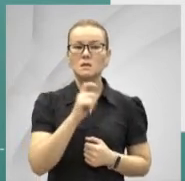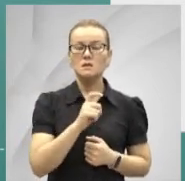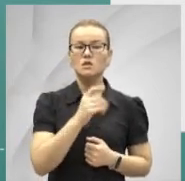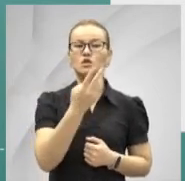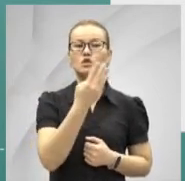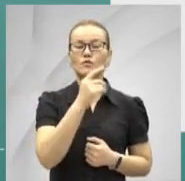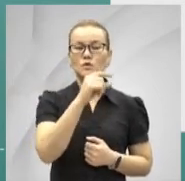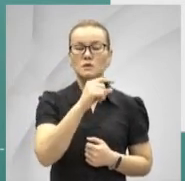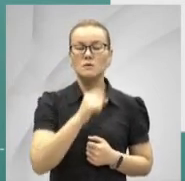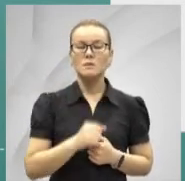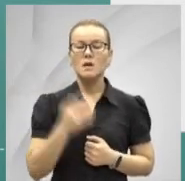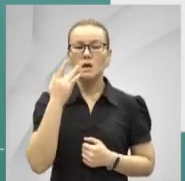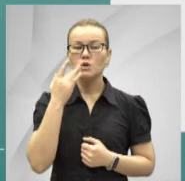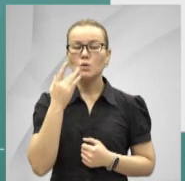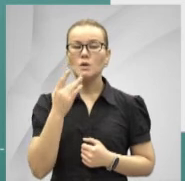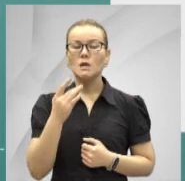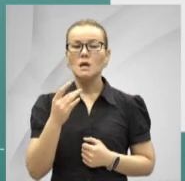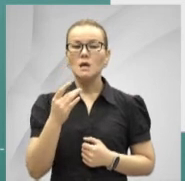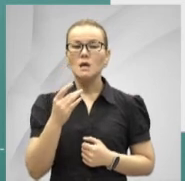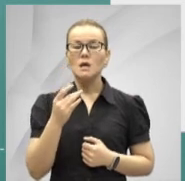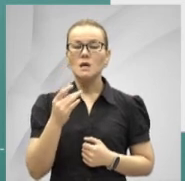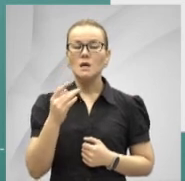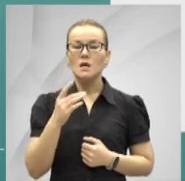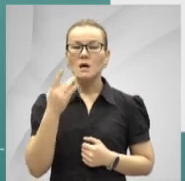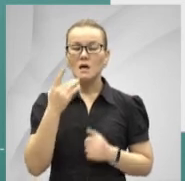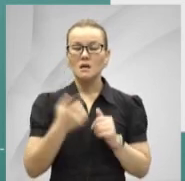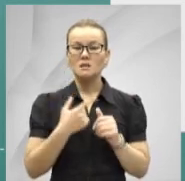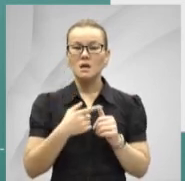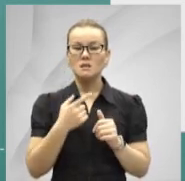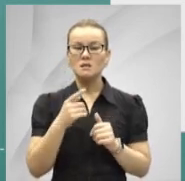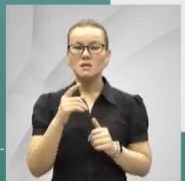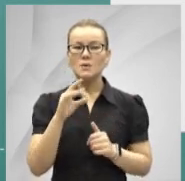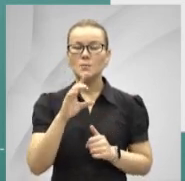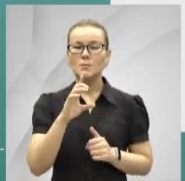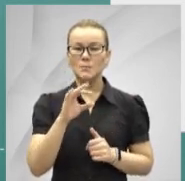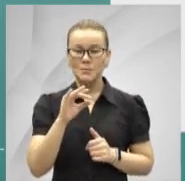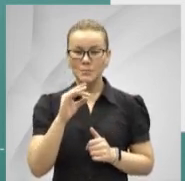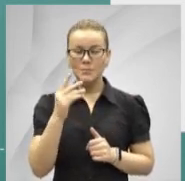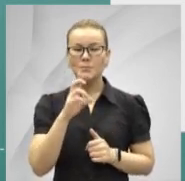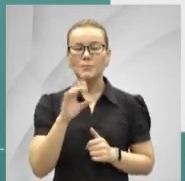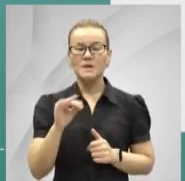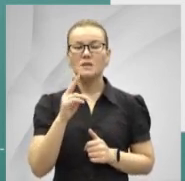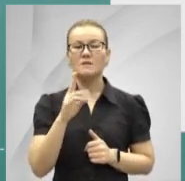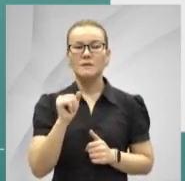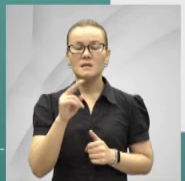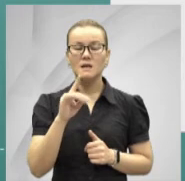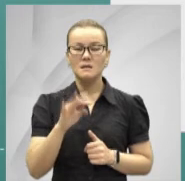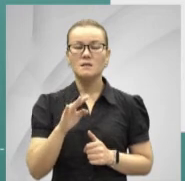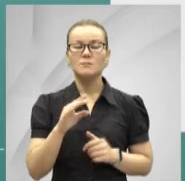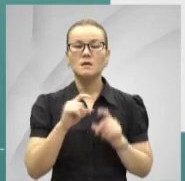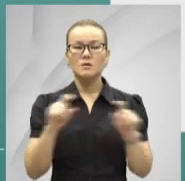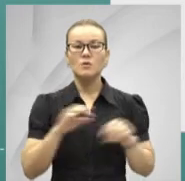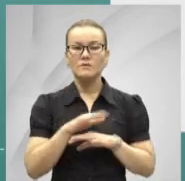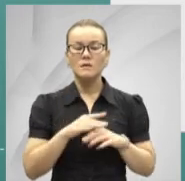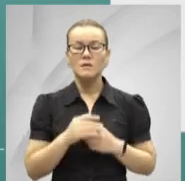четвертой степени, который, исходя из определения биквадратного уравнения, является двойным квадратом